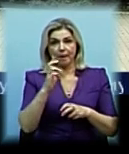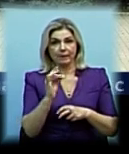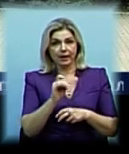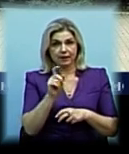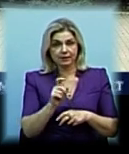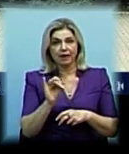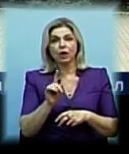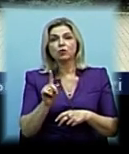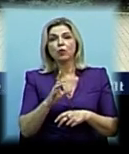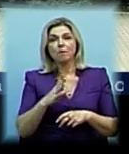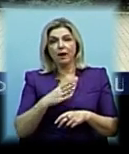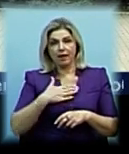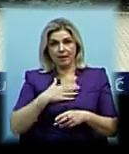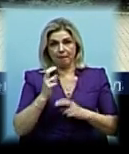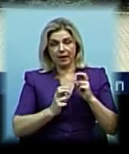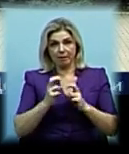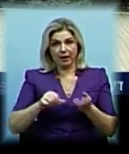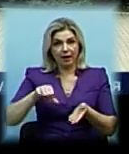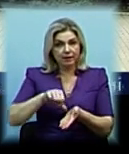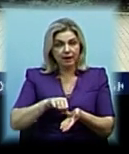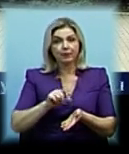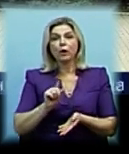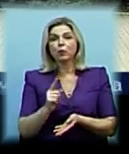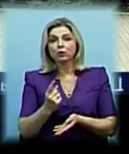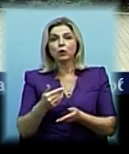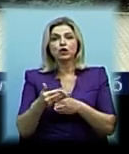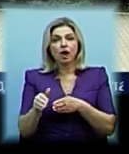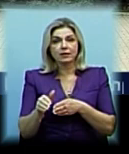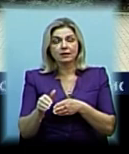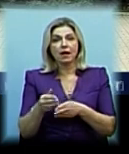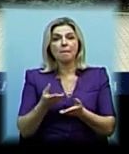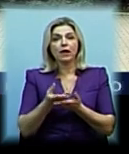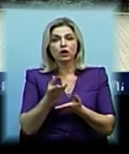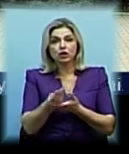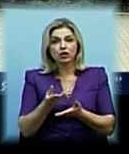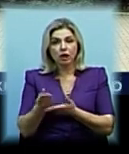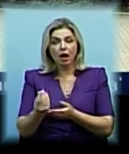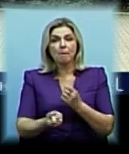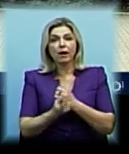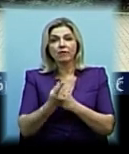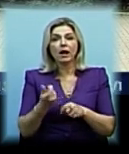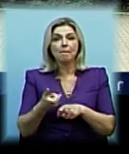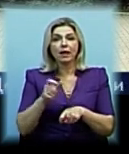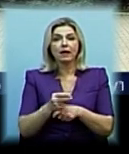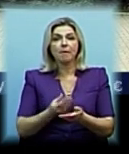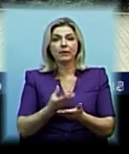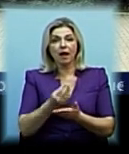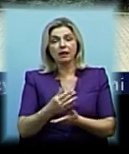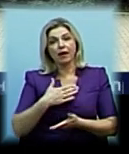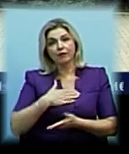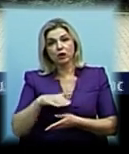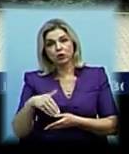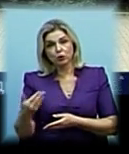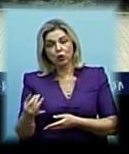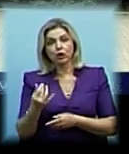Чтобы присутствовало наше предприятие. Потому что часть платежей возникла переплаты как в нашу сторону, так часть